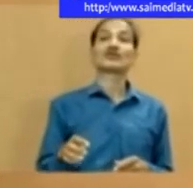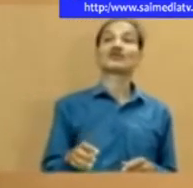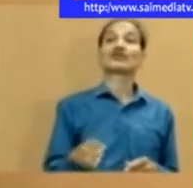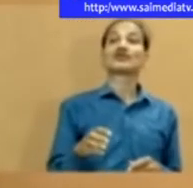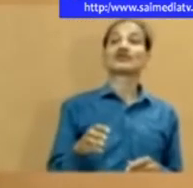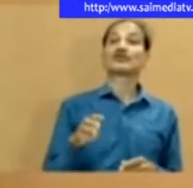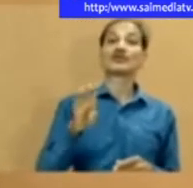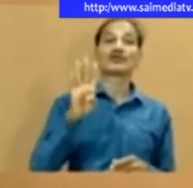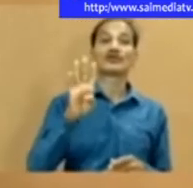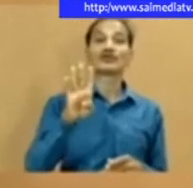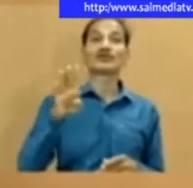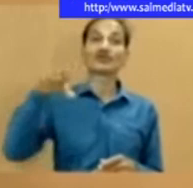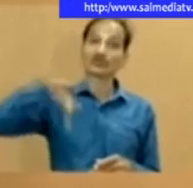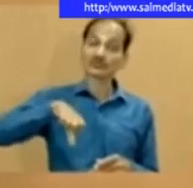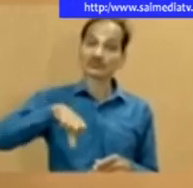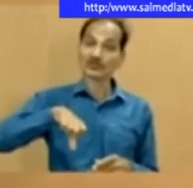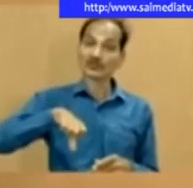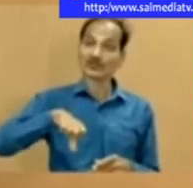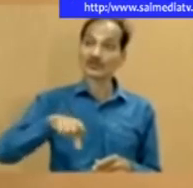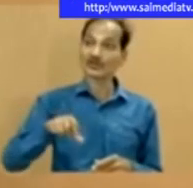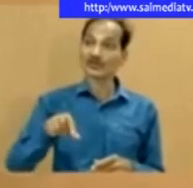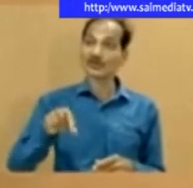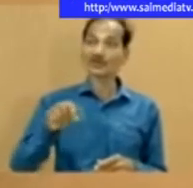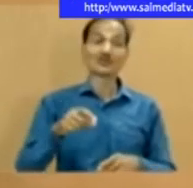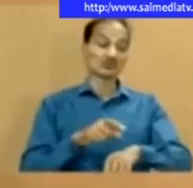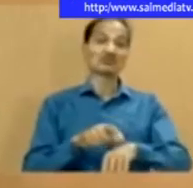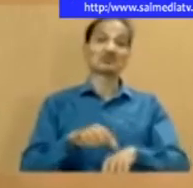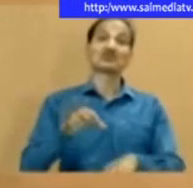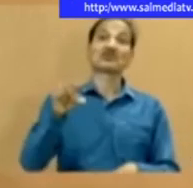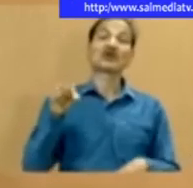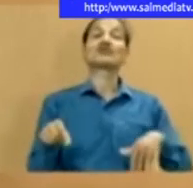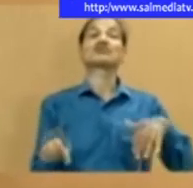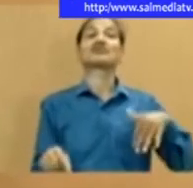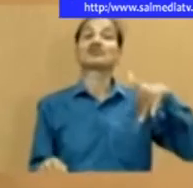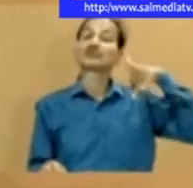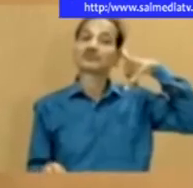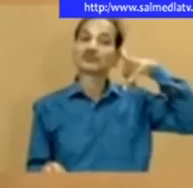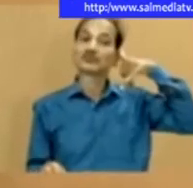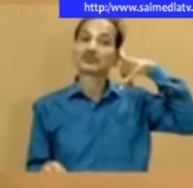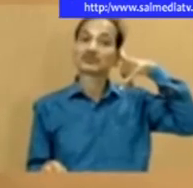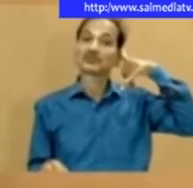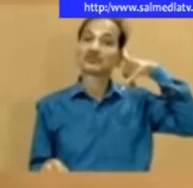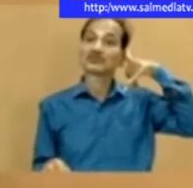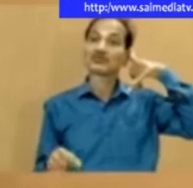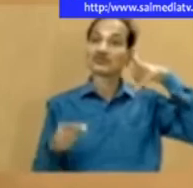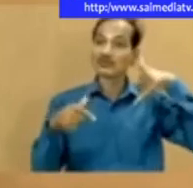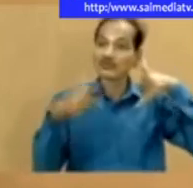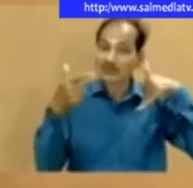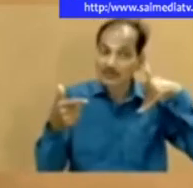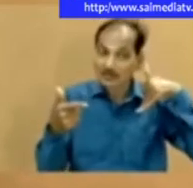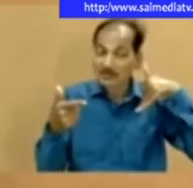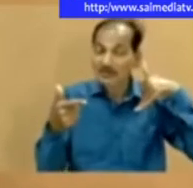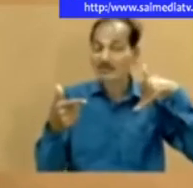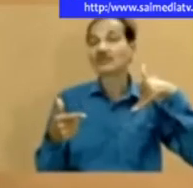ଆପଣ କେମିତି ଅଛନ୍ତି କୋଉଠି ଅଛନ୍ତି ସେ ଏହି ଜିନିଷ ଜାଣିବା ପାଇଁ ତାଙ୍କୁ ପରାମର୍ଶ ଦେବା ପାଇଁ କିନ୍ତୁ 49 ଥର କଲ୍ କରିବା